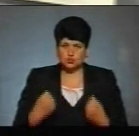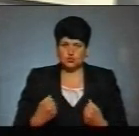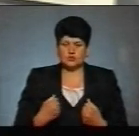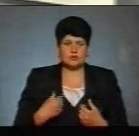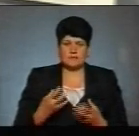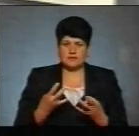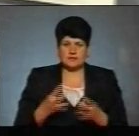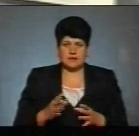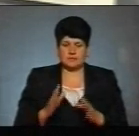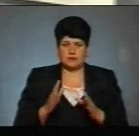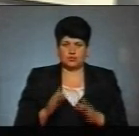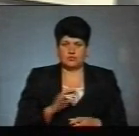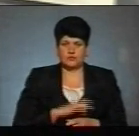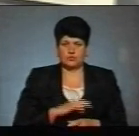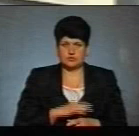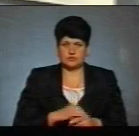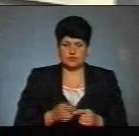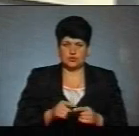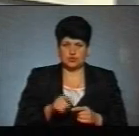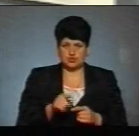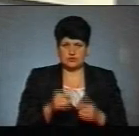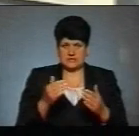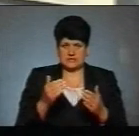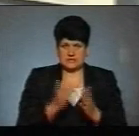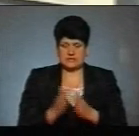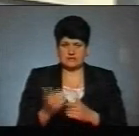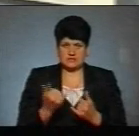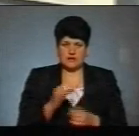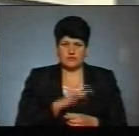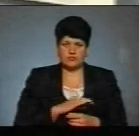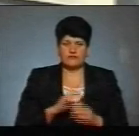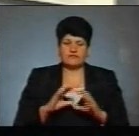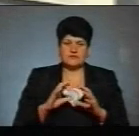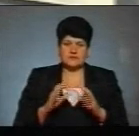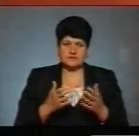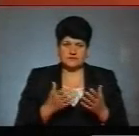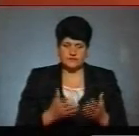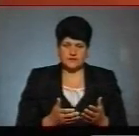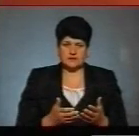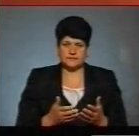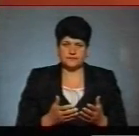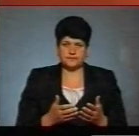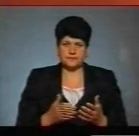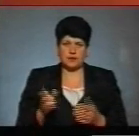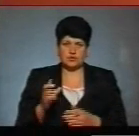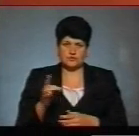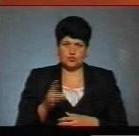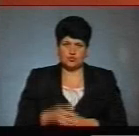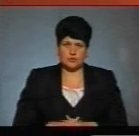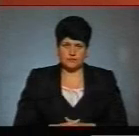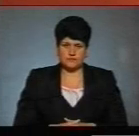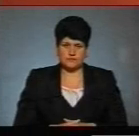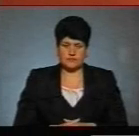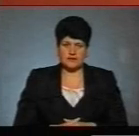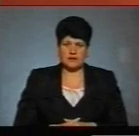не доведеться використовувати таку систему, яка зараз використовується в світі, і дана якраз в Борщівському районі. До